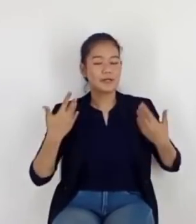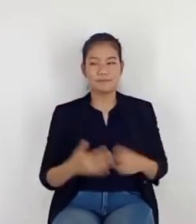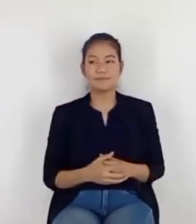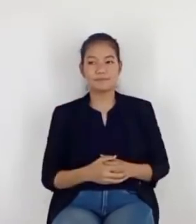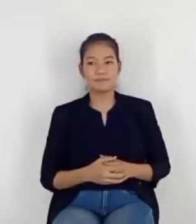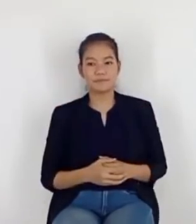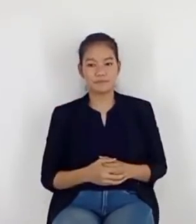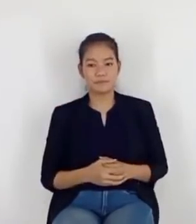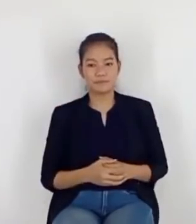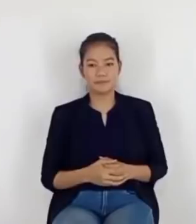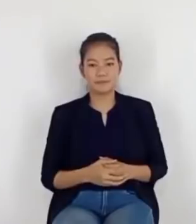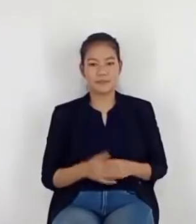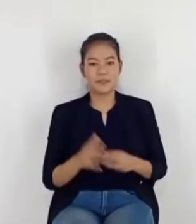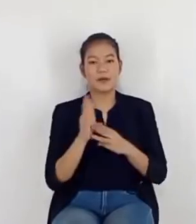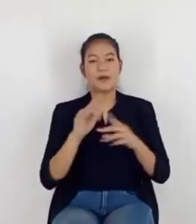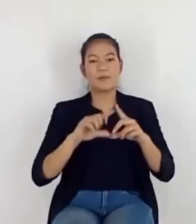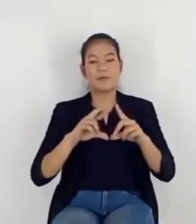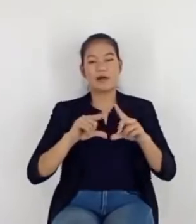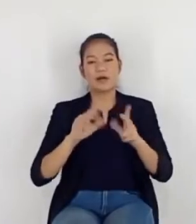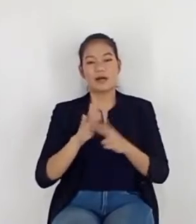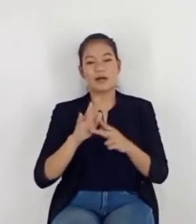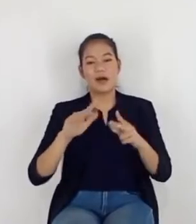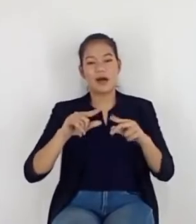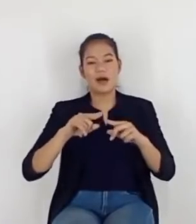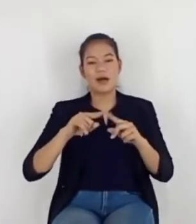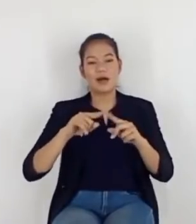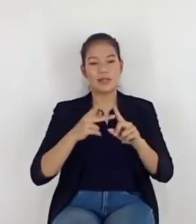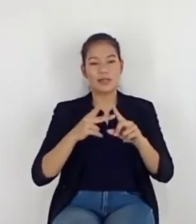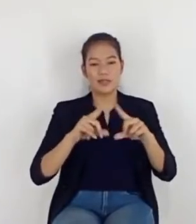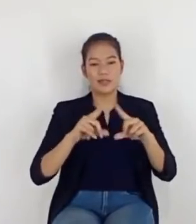hidupnya. Maranatha.